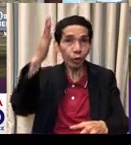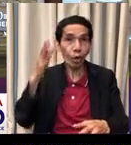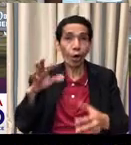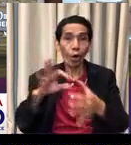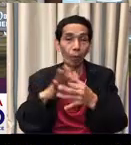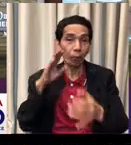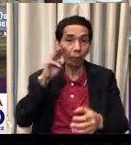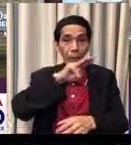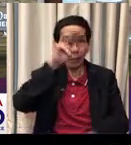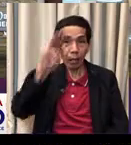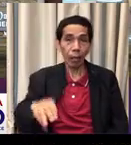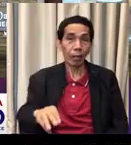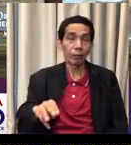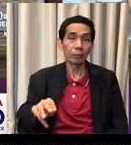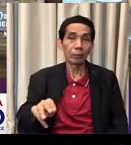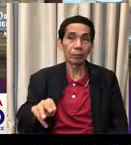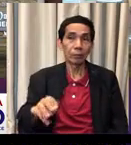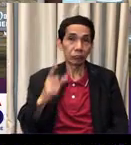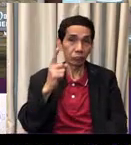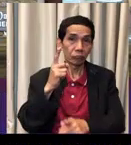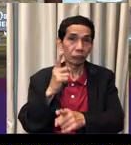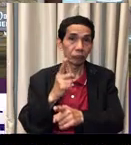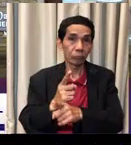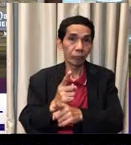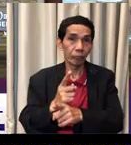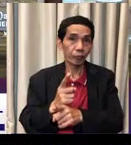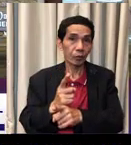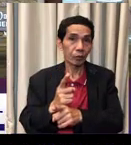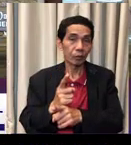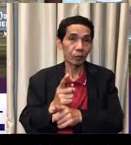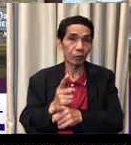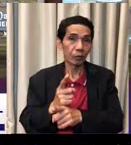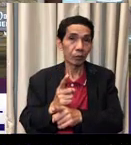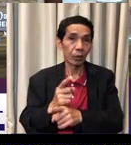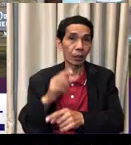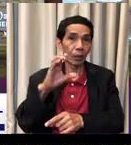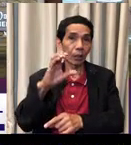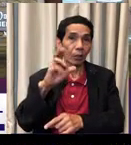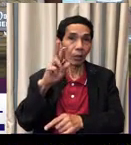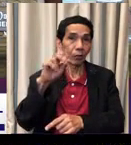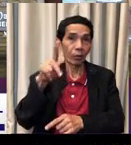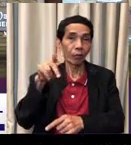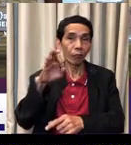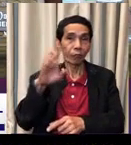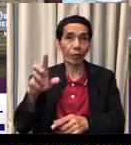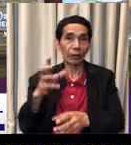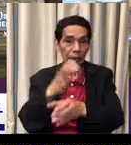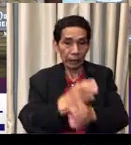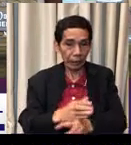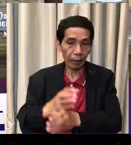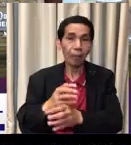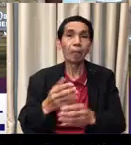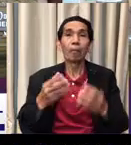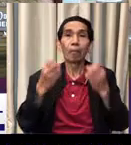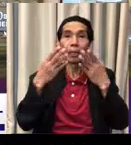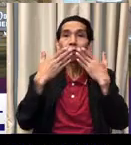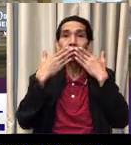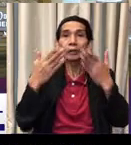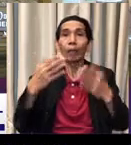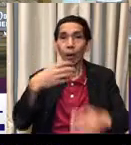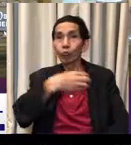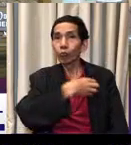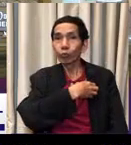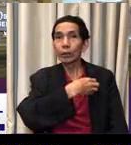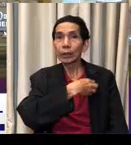Maynila. Diba? O kaya, yung curfew, pangangalaga. Maraming salamat sa ating mga